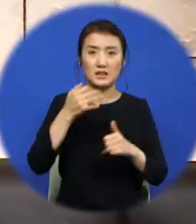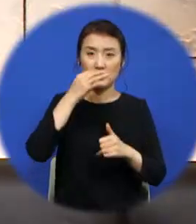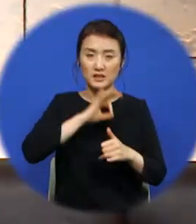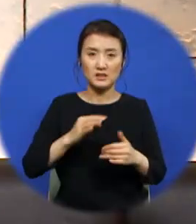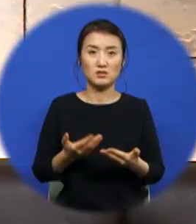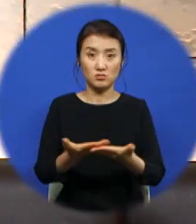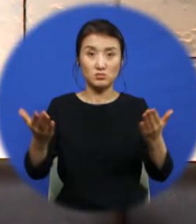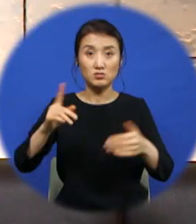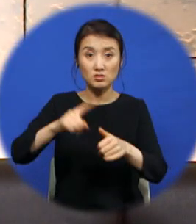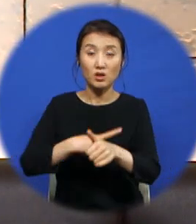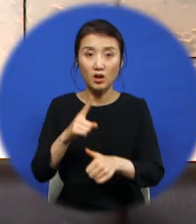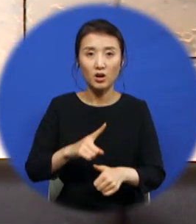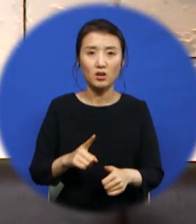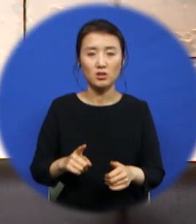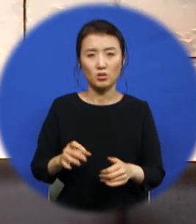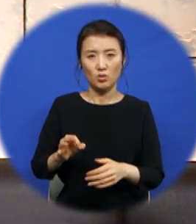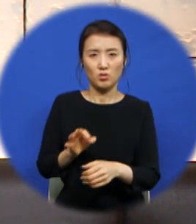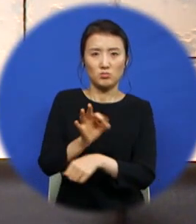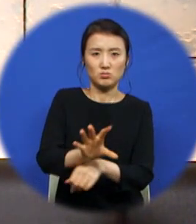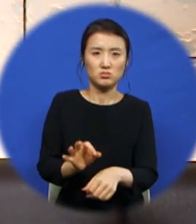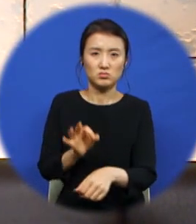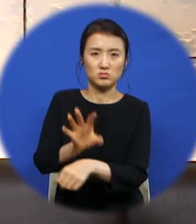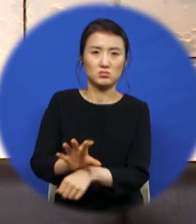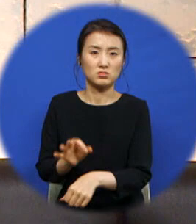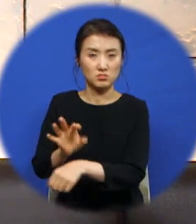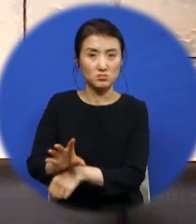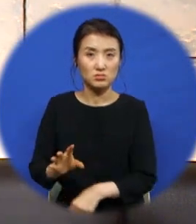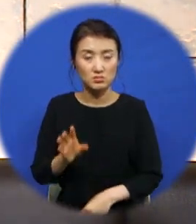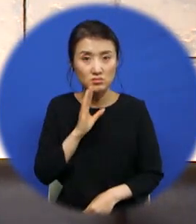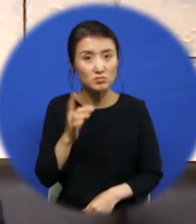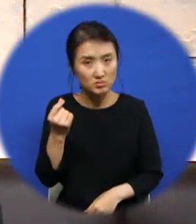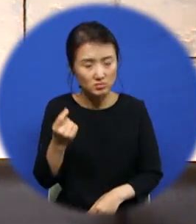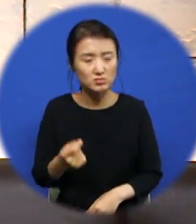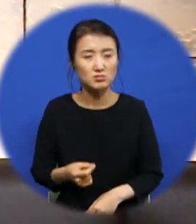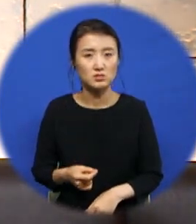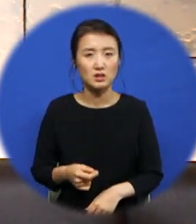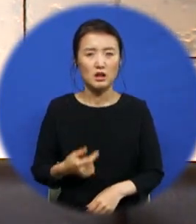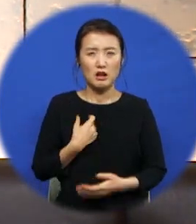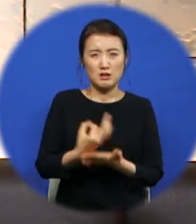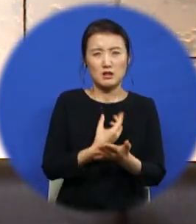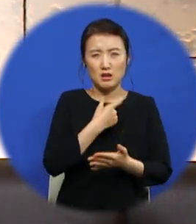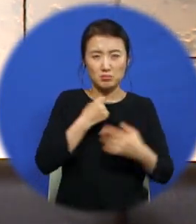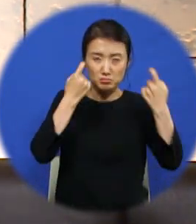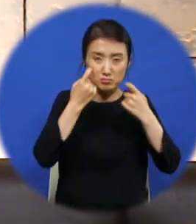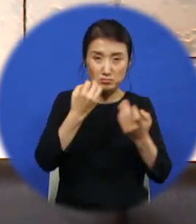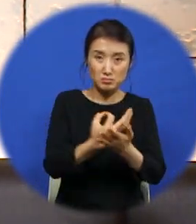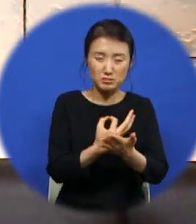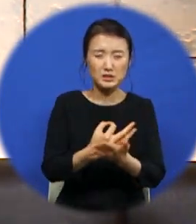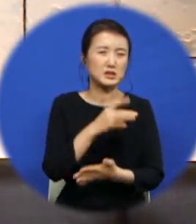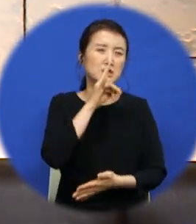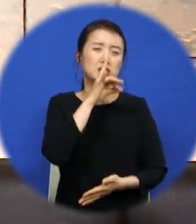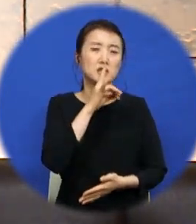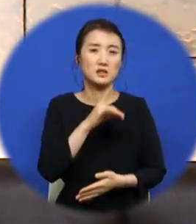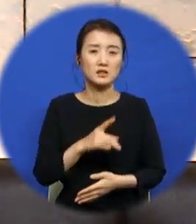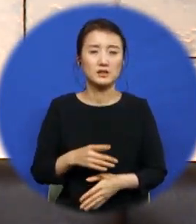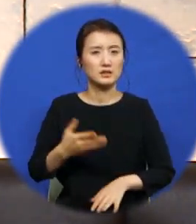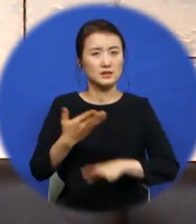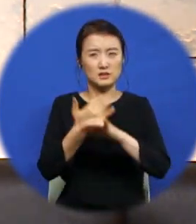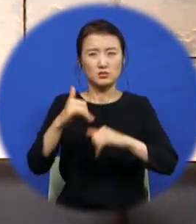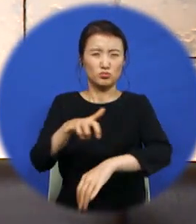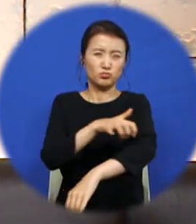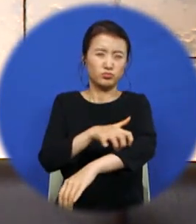열 이잖아요 예 여러분 돈을 벌고 날 때면 돈이 벌어집니다 절대 돈이 안 벌어지지 않습니까 예 다른 사람의 불편을